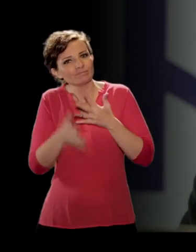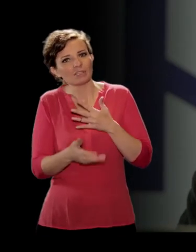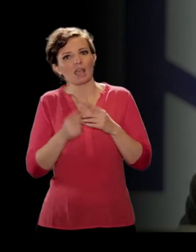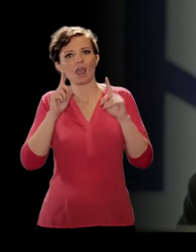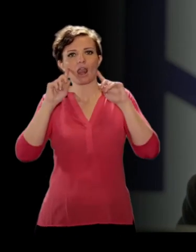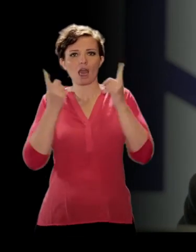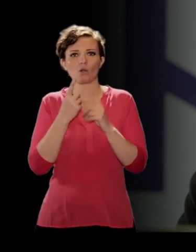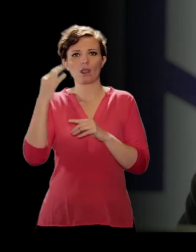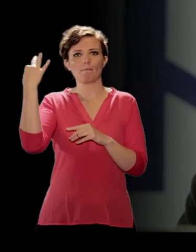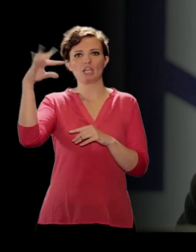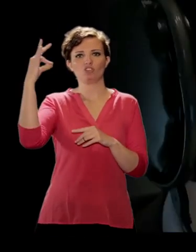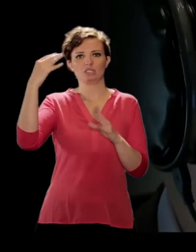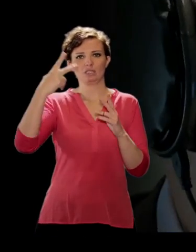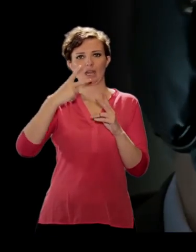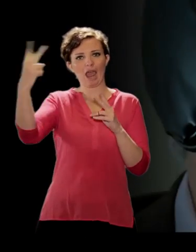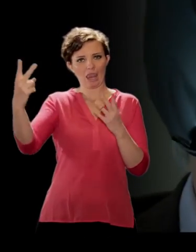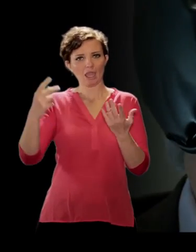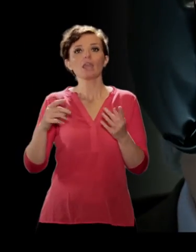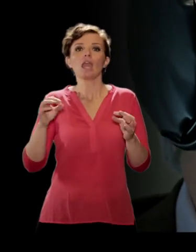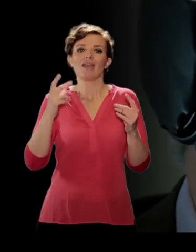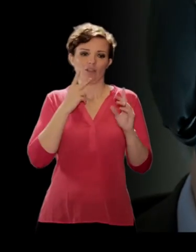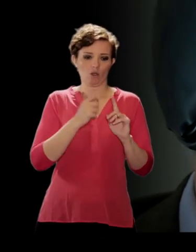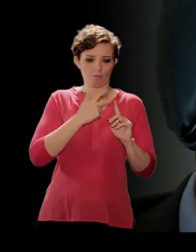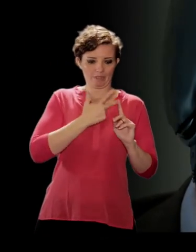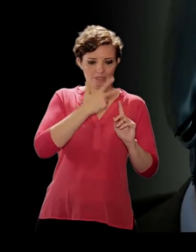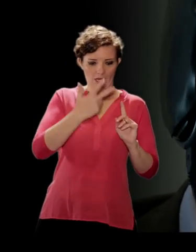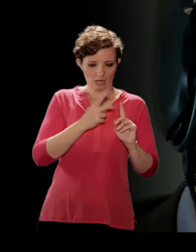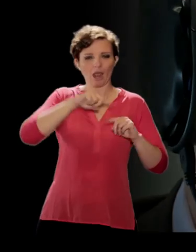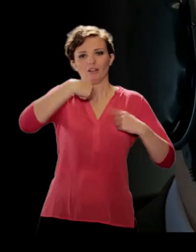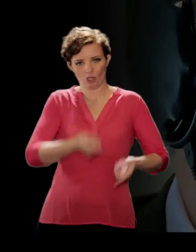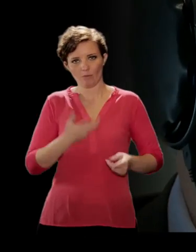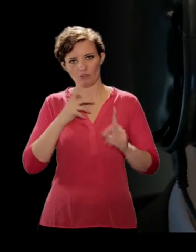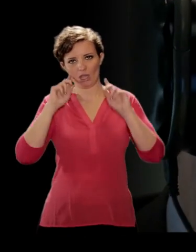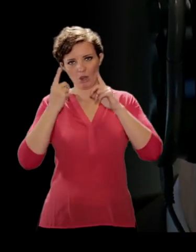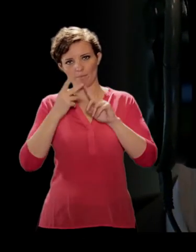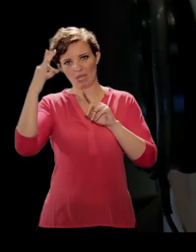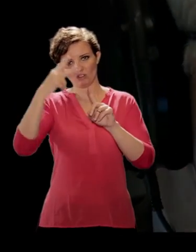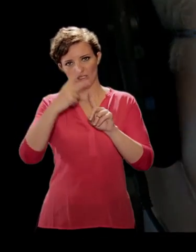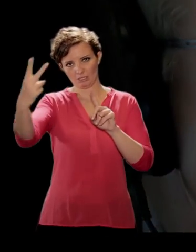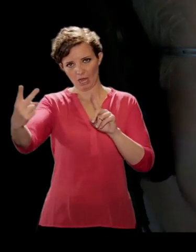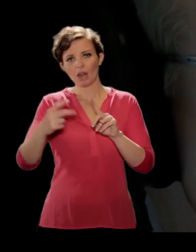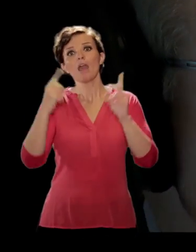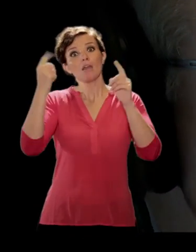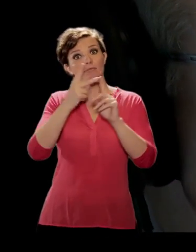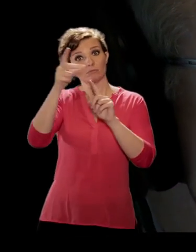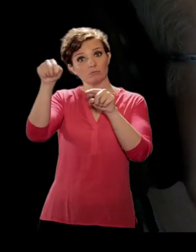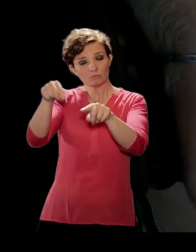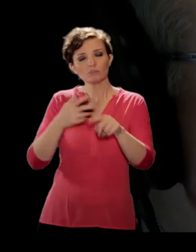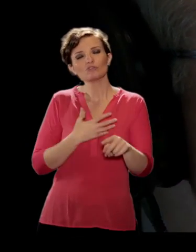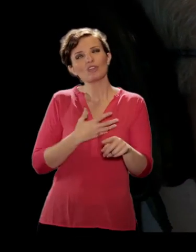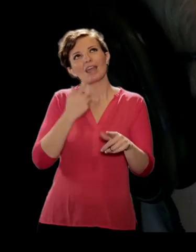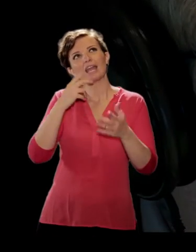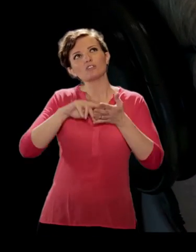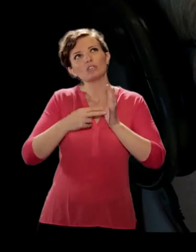che segue quella di primo livello, la laurea triennale, e che comprende intanto una